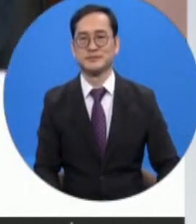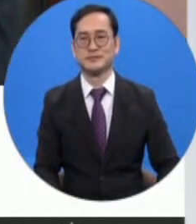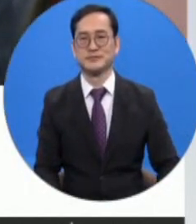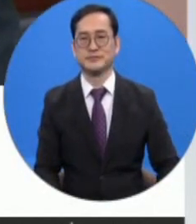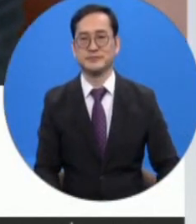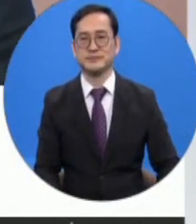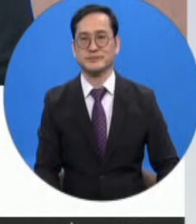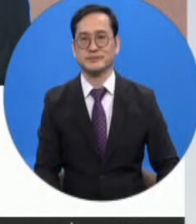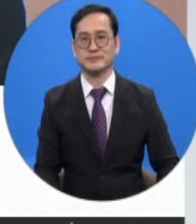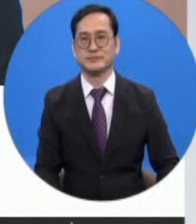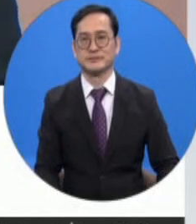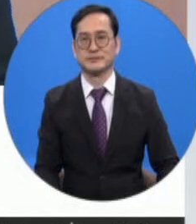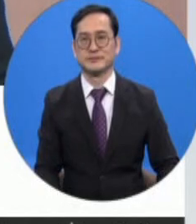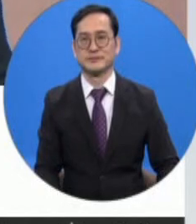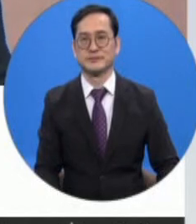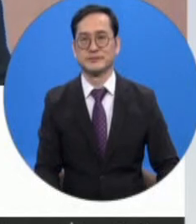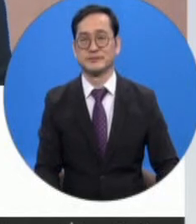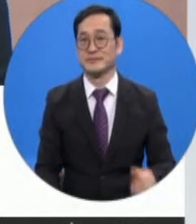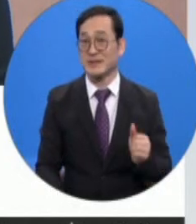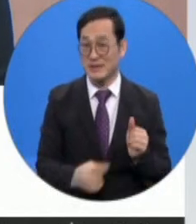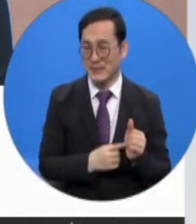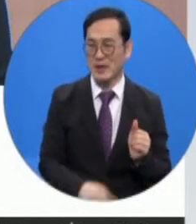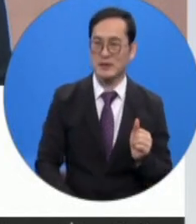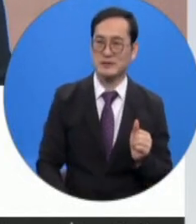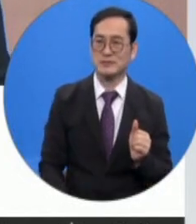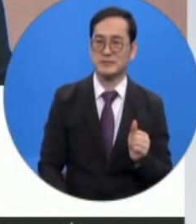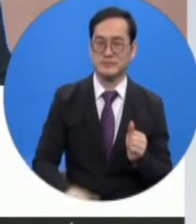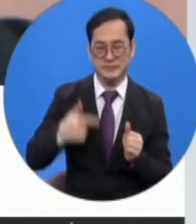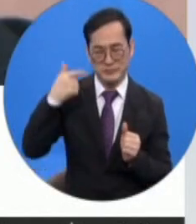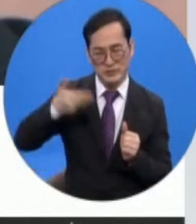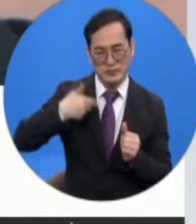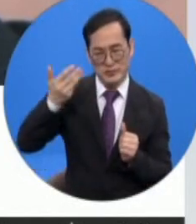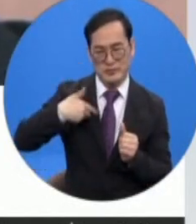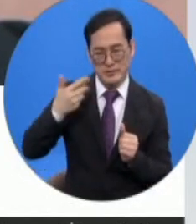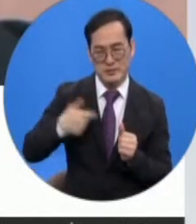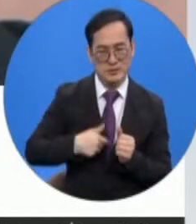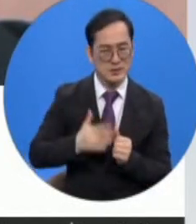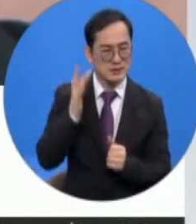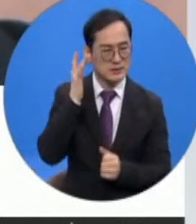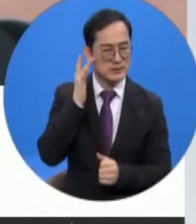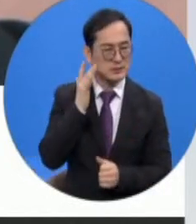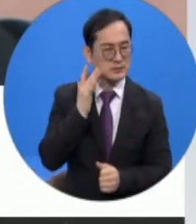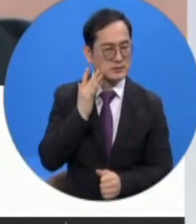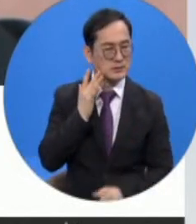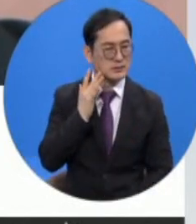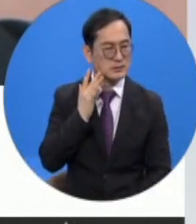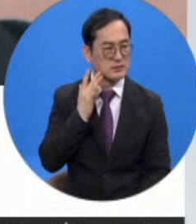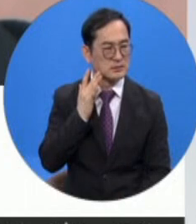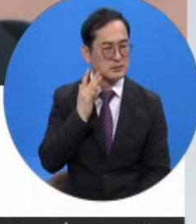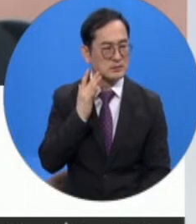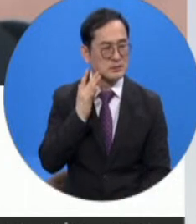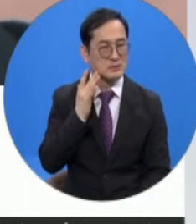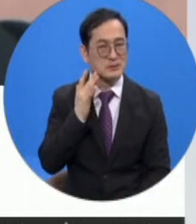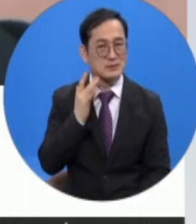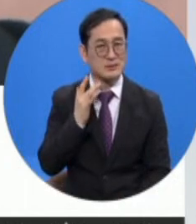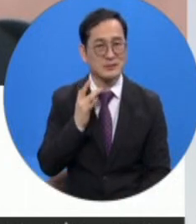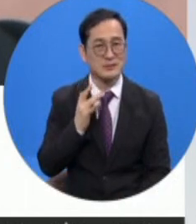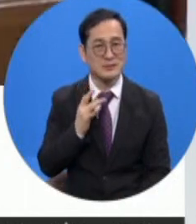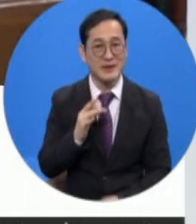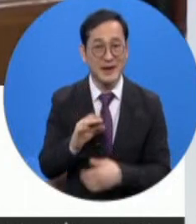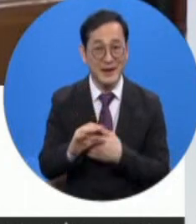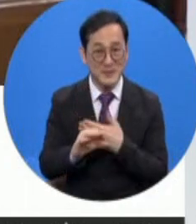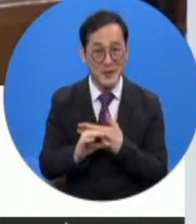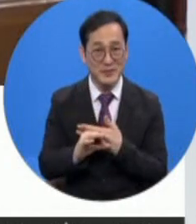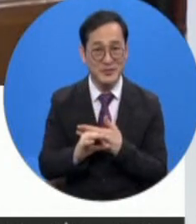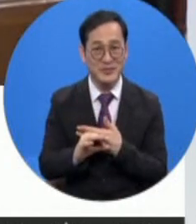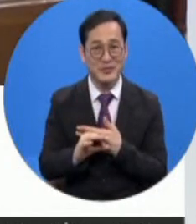이재명 후보가 아주 또박또박 답변하다가 본인에게 불편한 내용이 나오게 되면 이게 뭐 10년 전, 20년 전 전의 일이 아니라 불과 한